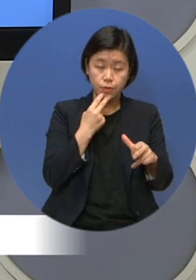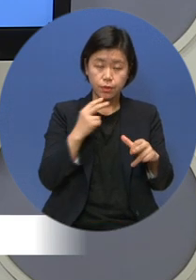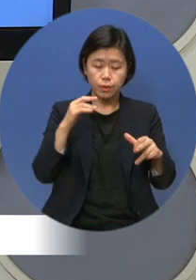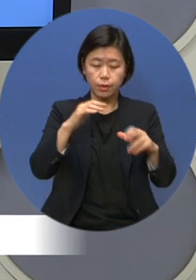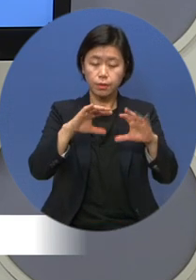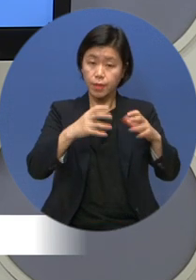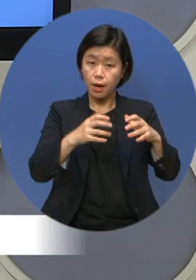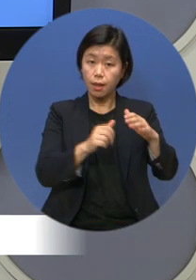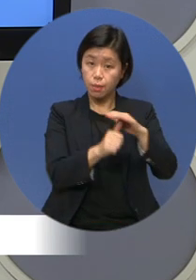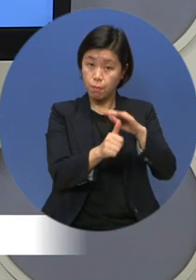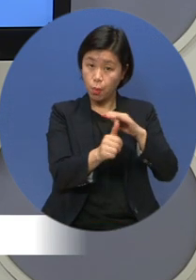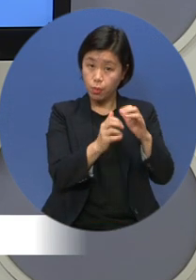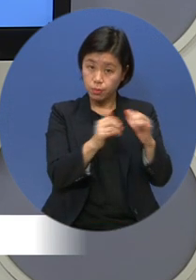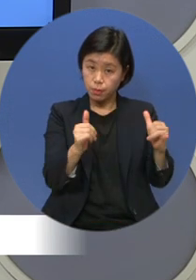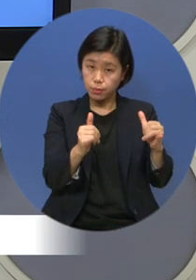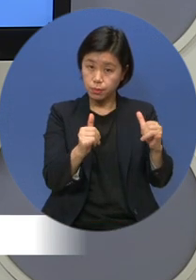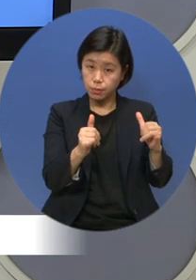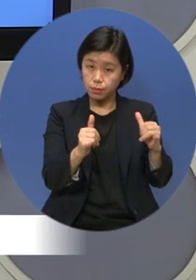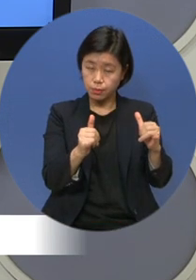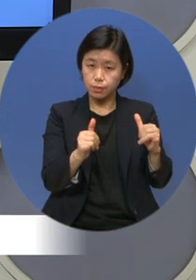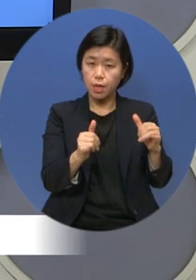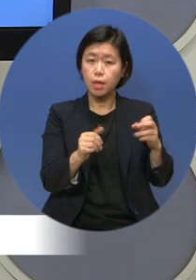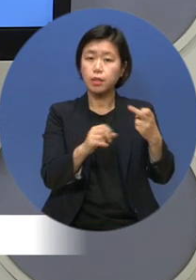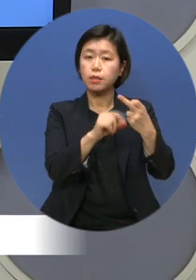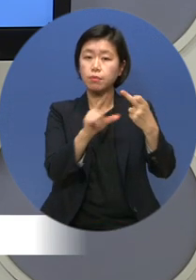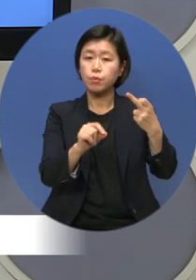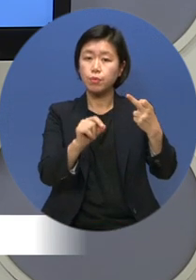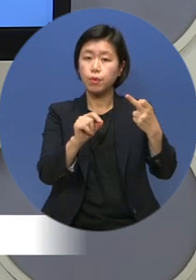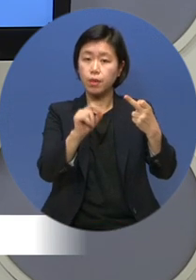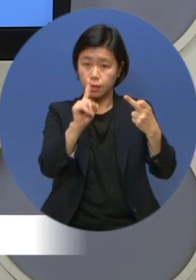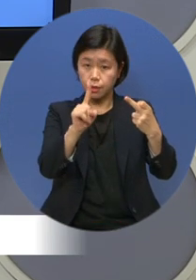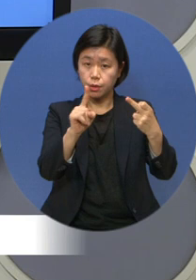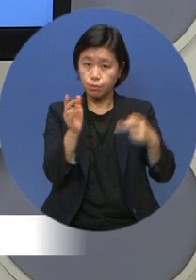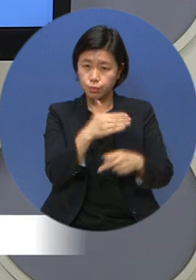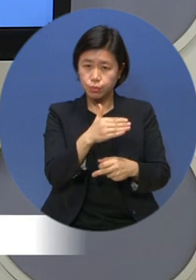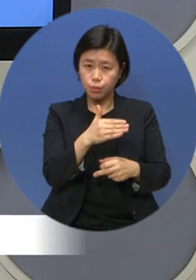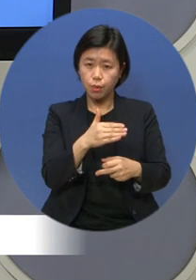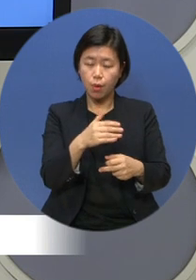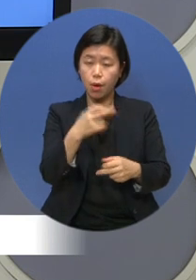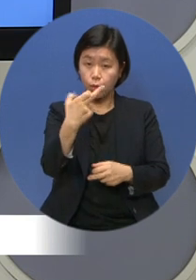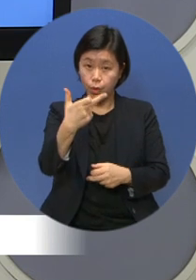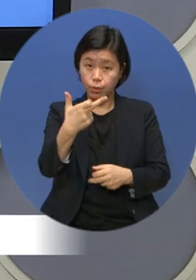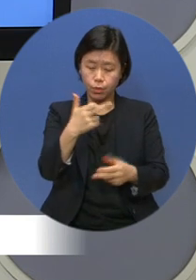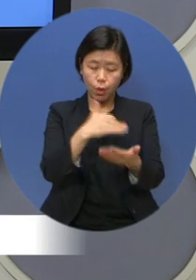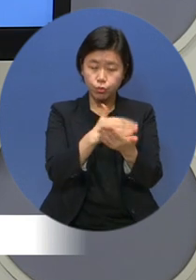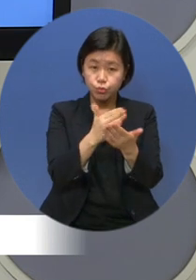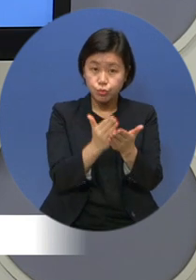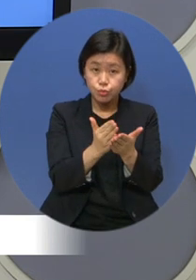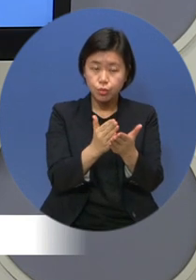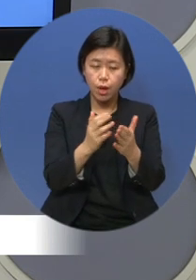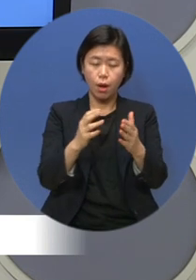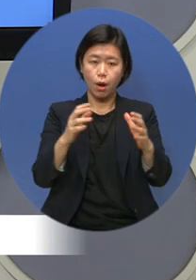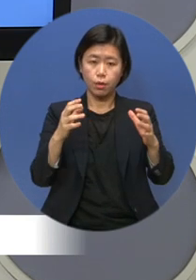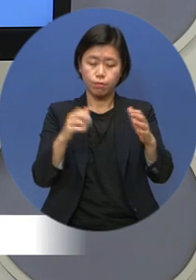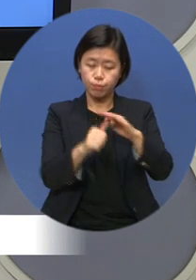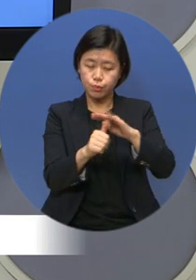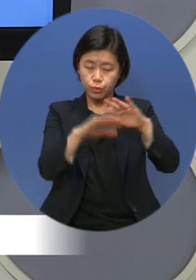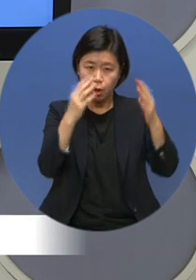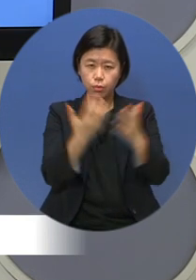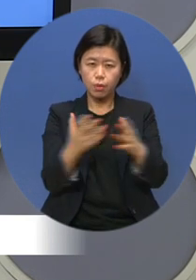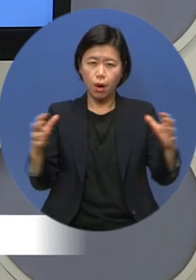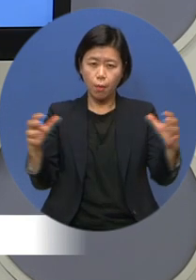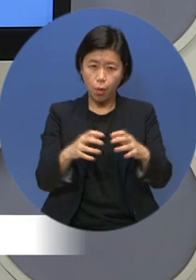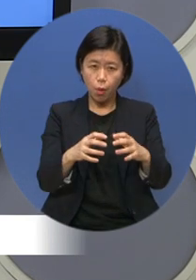다음달 1일부터 17개 종목 선수 585 명 의 진천 선수 총과 충주 조정